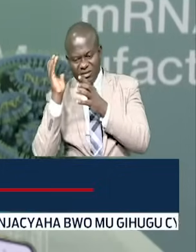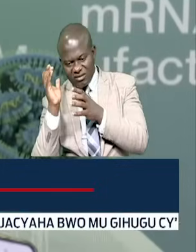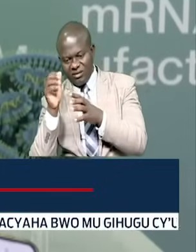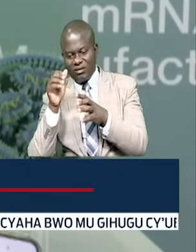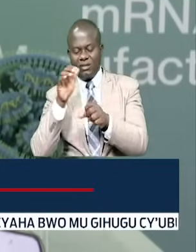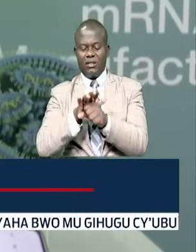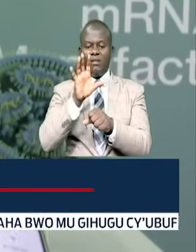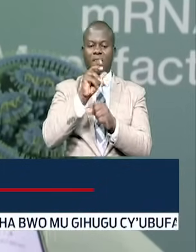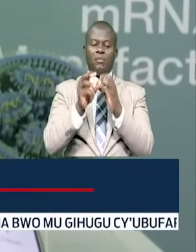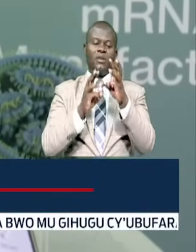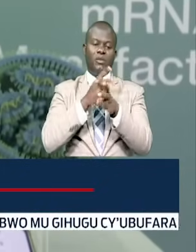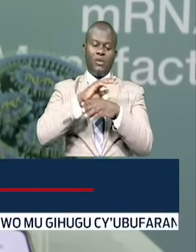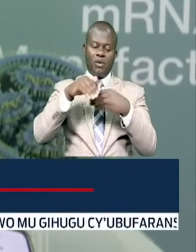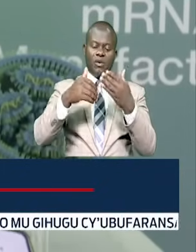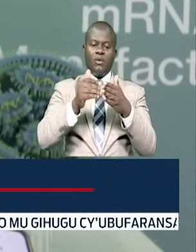ndetse n'isi muri rusange.